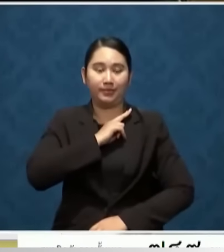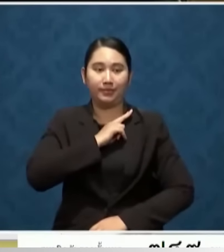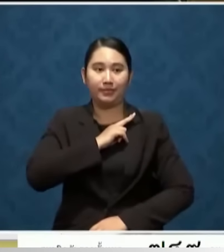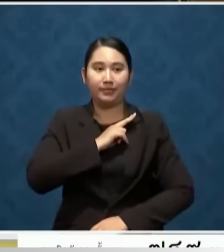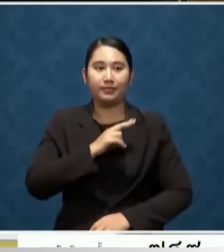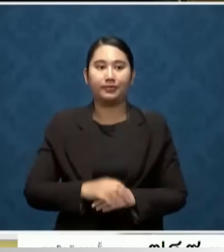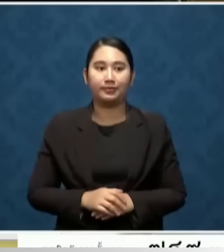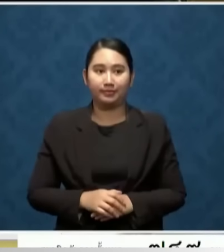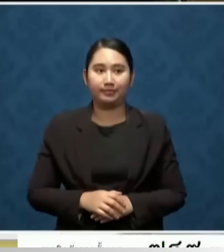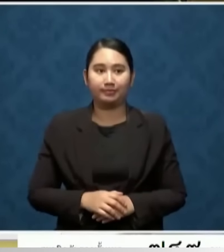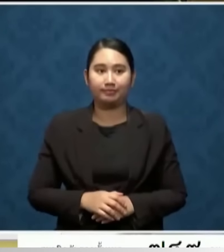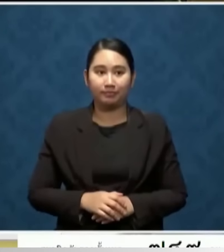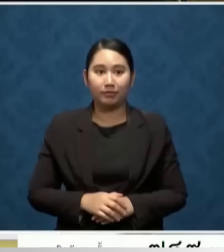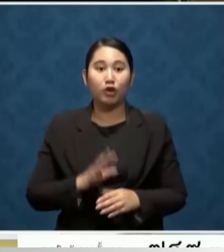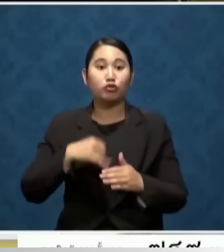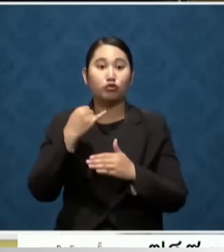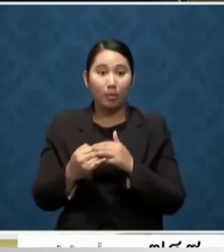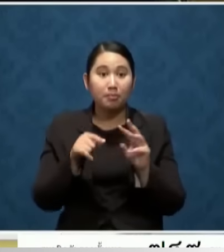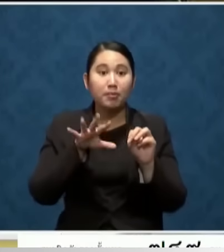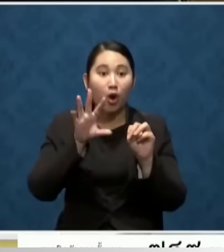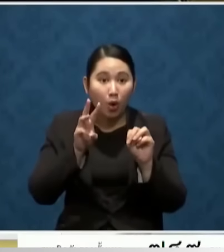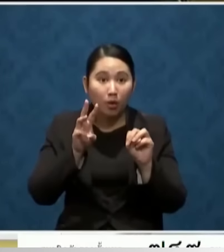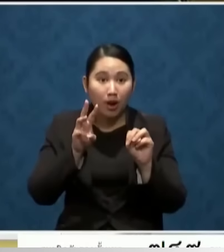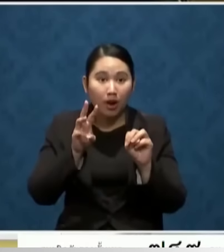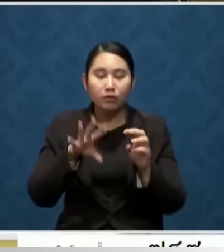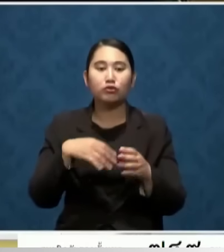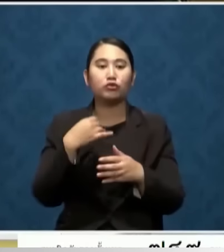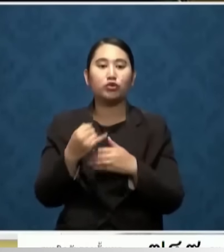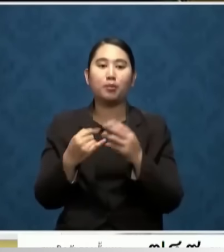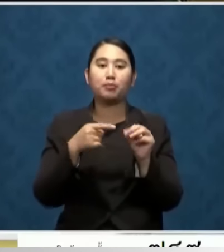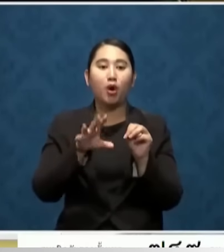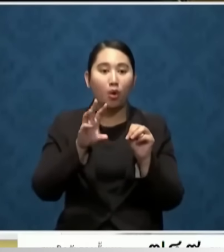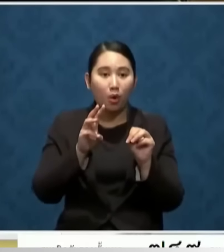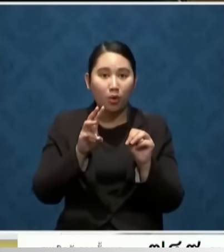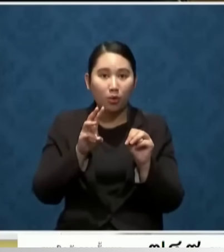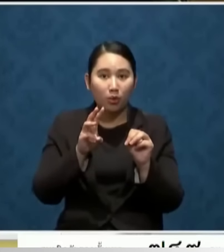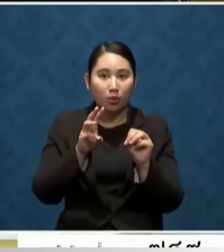รกับท่านจบม.6 ไหมครับถ้าไม่จบม.6 ก็สอบเข้ามหาวิทยาลัยไม่ได้ไ